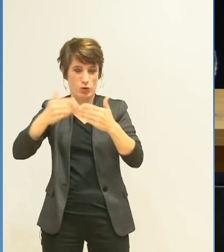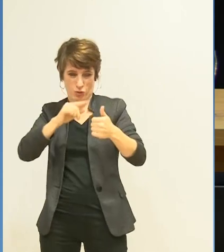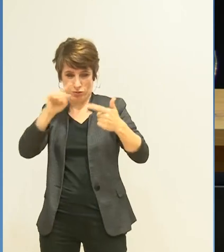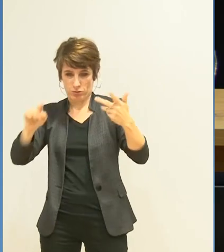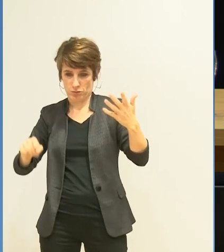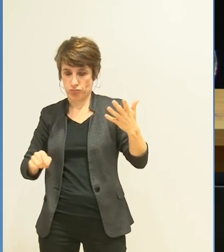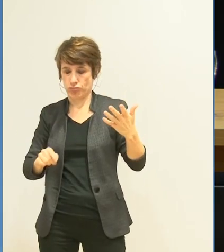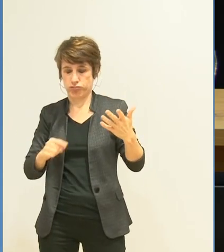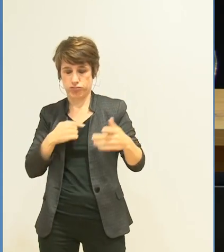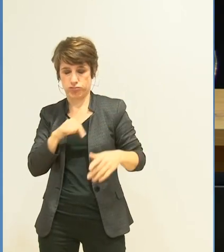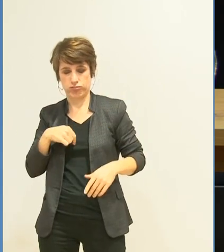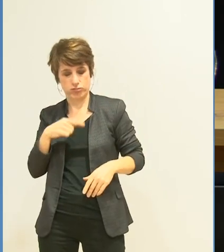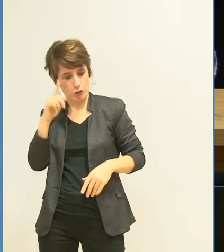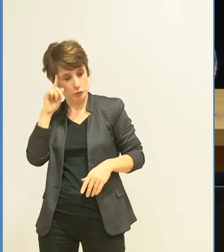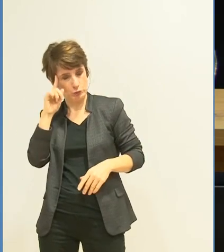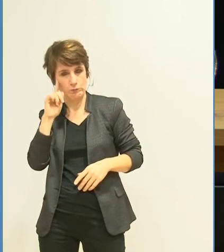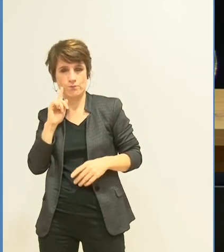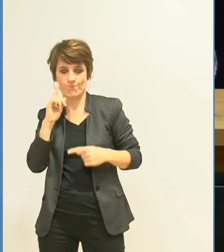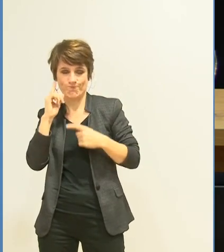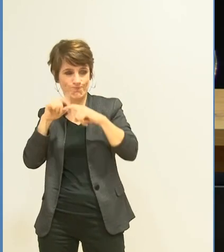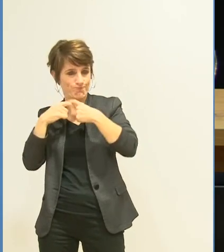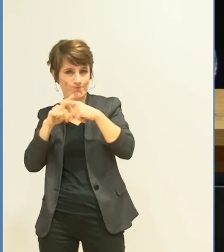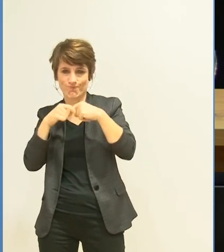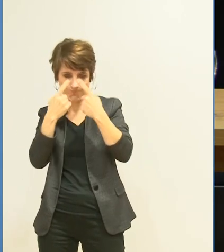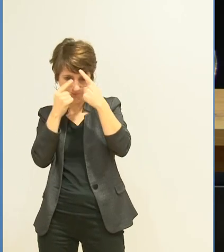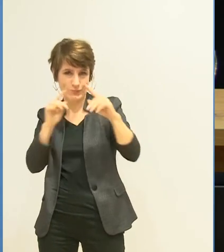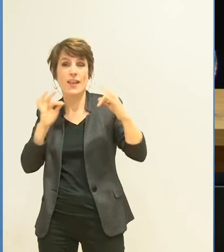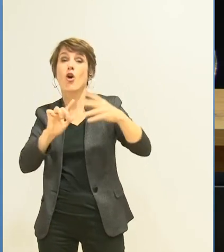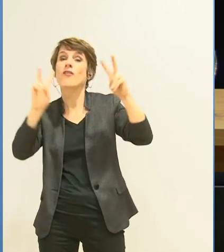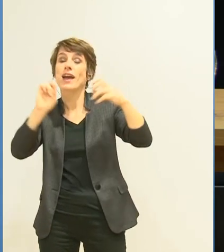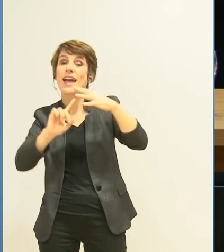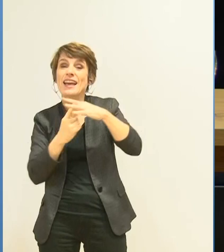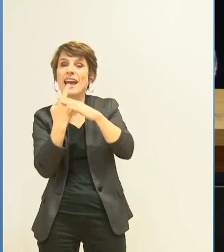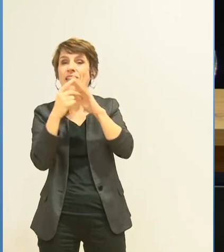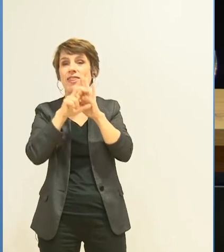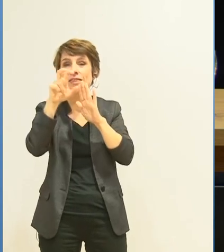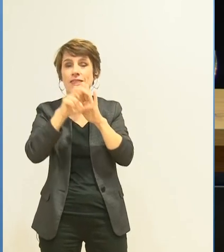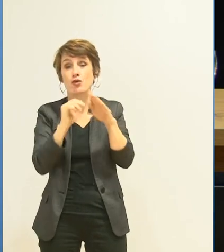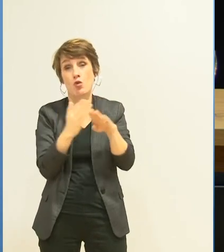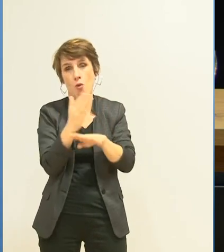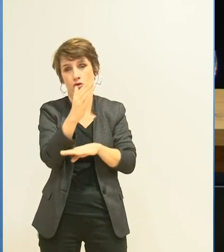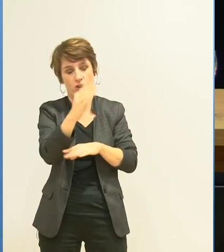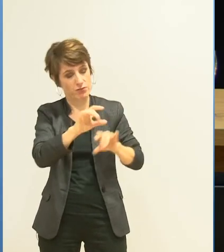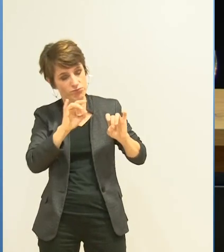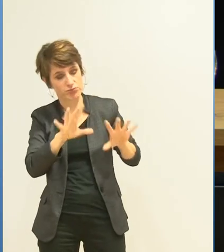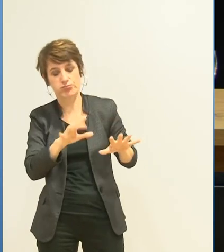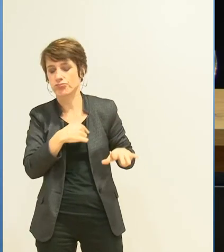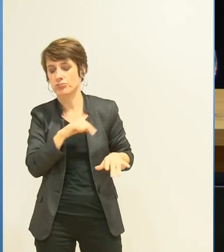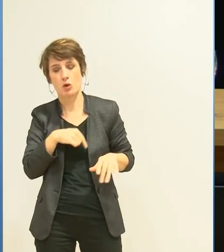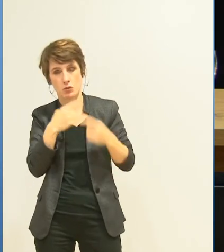de projets en effet cet appel à projets présentent de nombreuses failles et le résultat obtenu le confirme